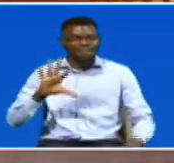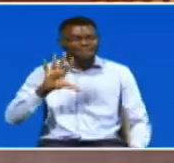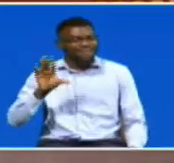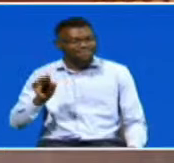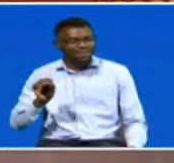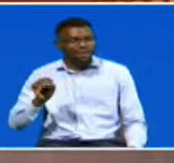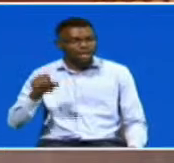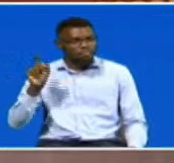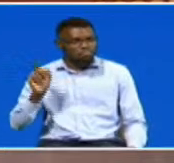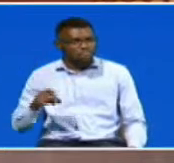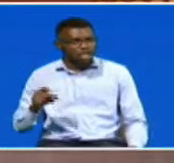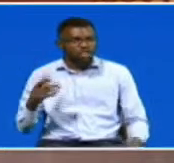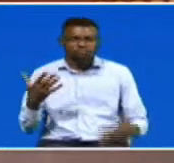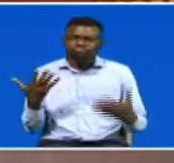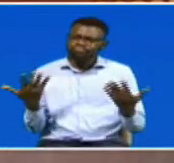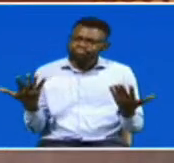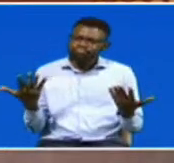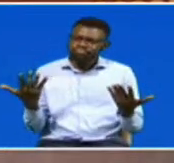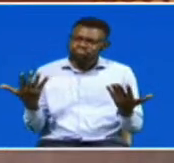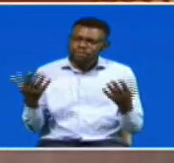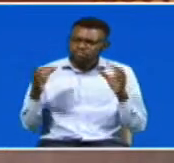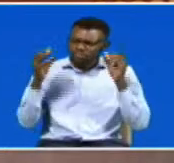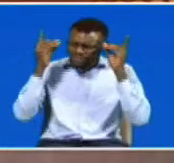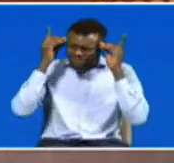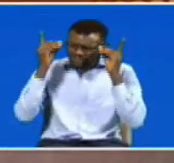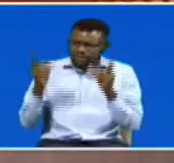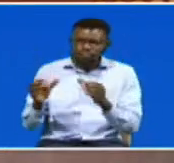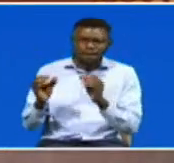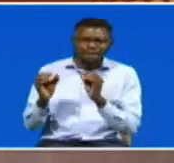kuamua iwapo linataka kutumia teknolojia